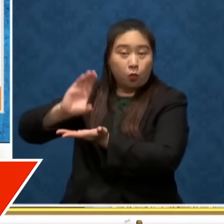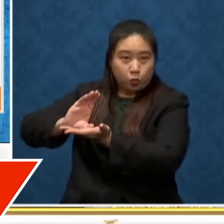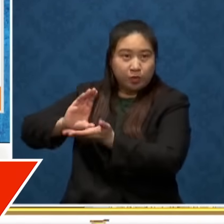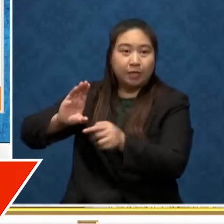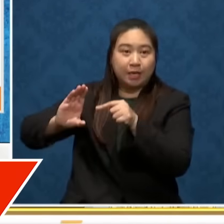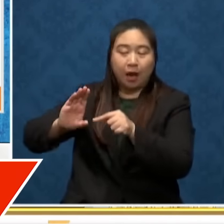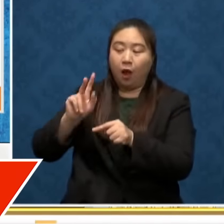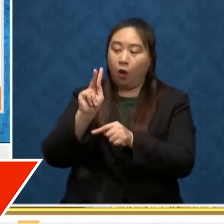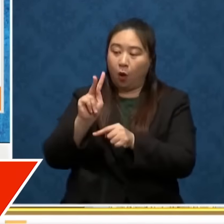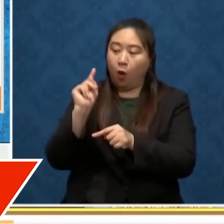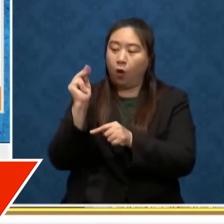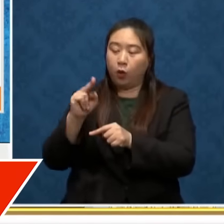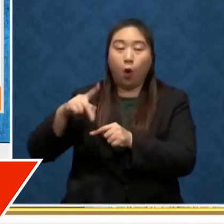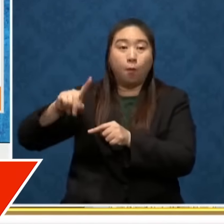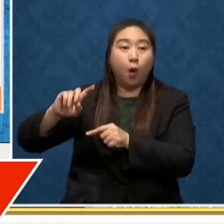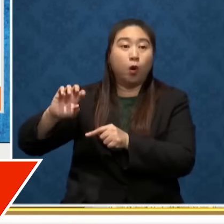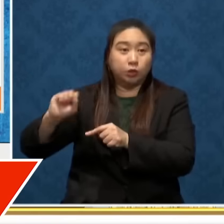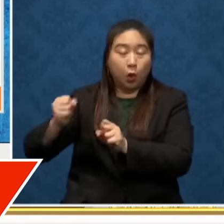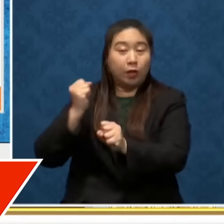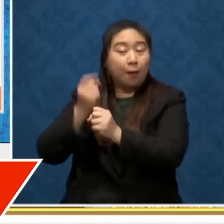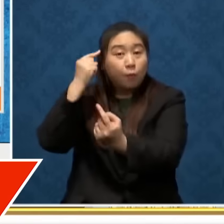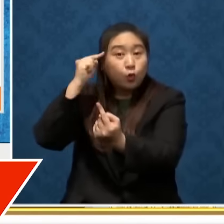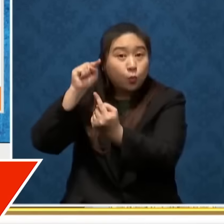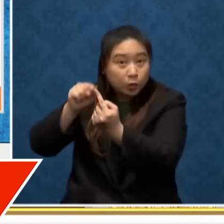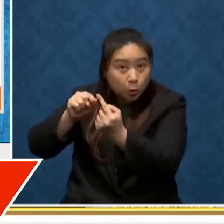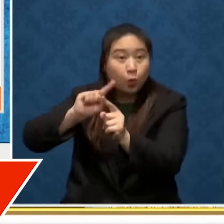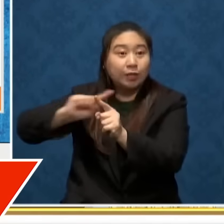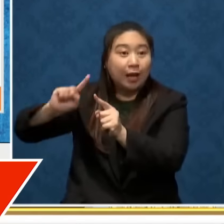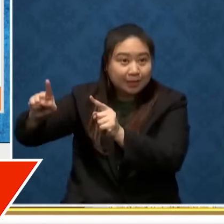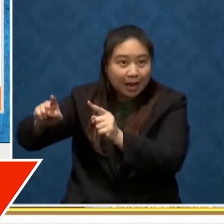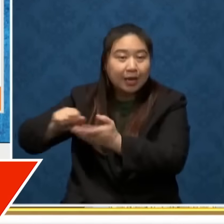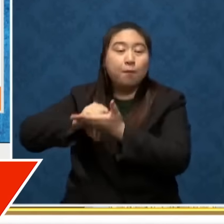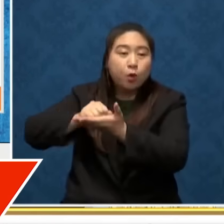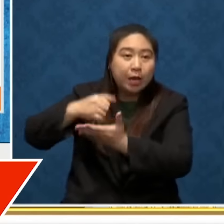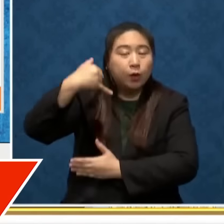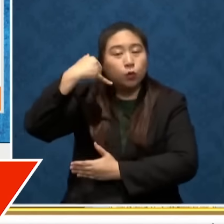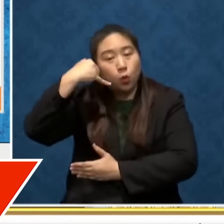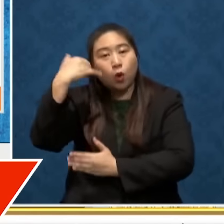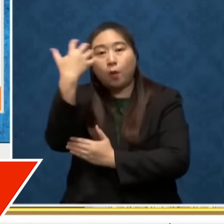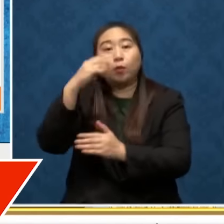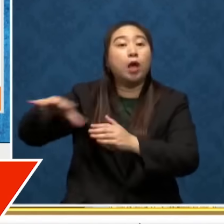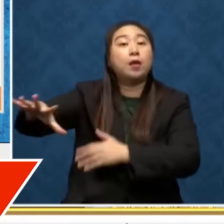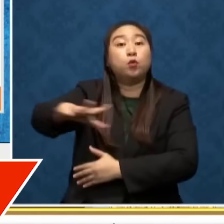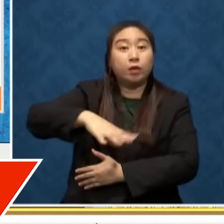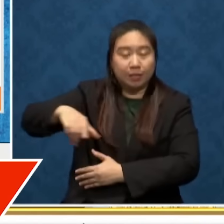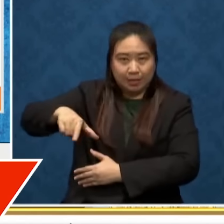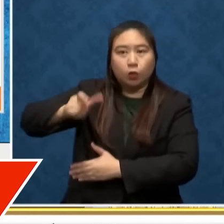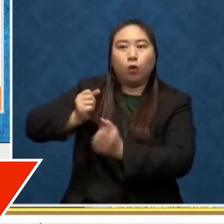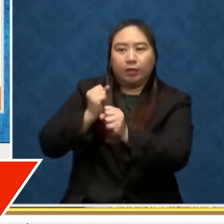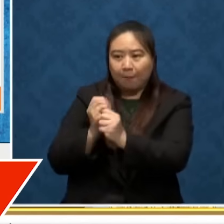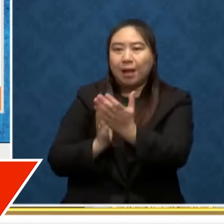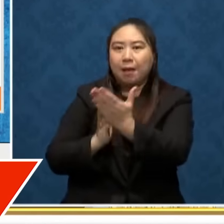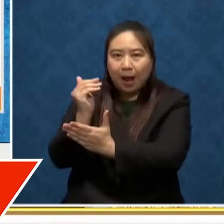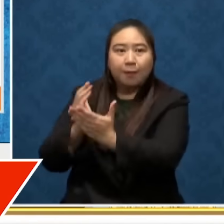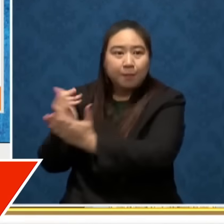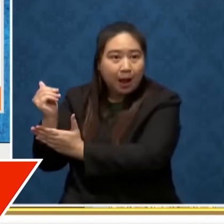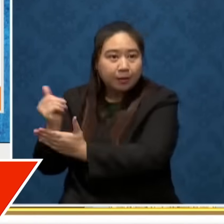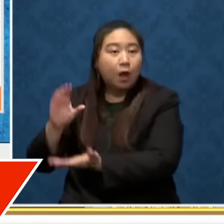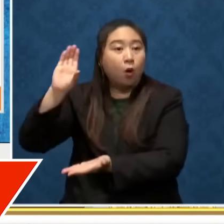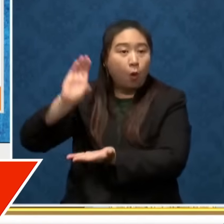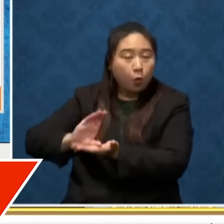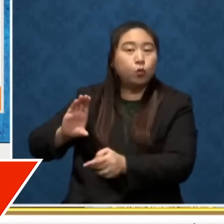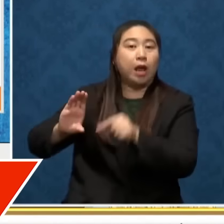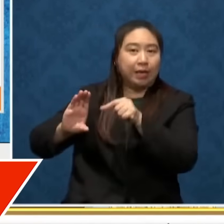นะครับบรรลุวัตถุประสงค์ต่างๆในการบริการโทรคมนาคมโดยทั่วถึงซึ่งกองทุนนี้นะครับเป็นทุนหมุ